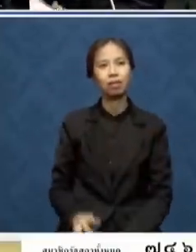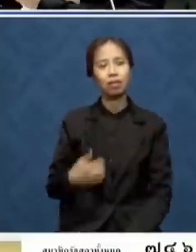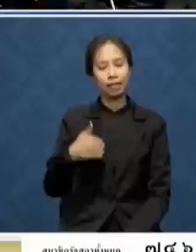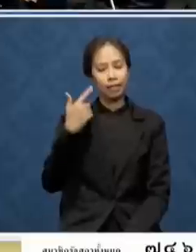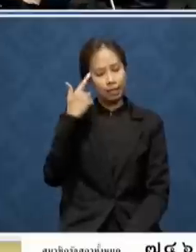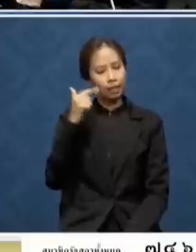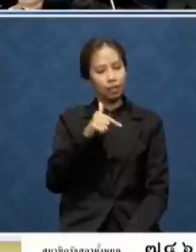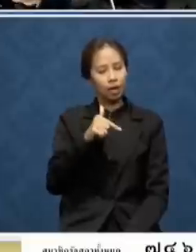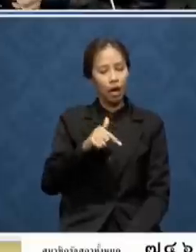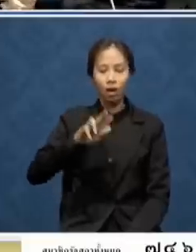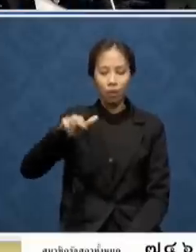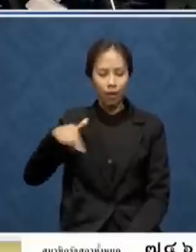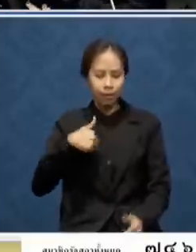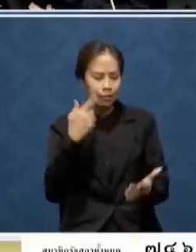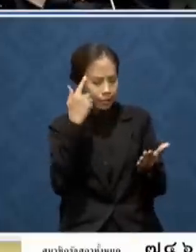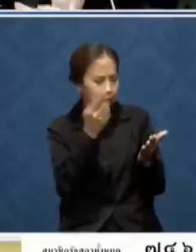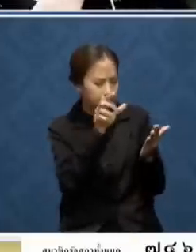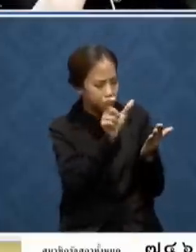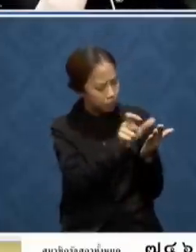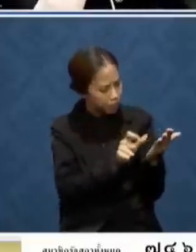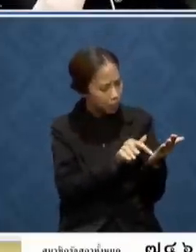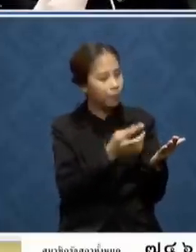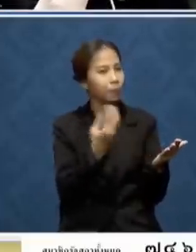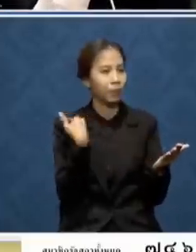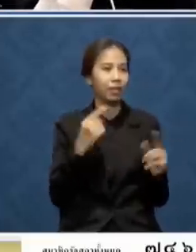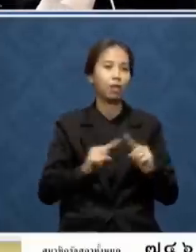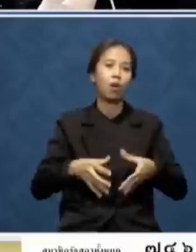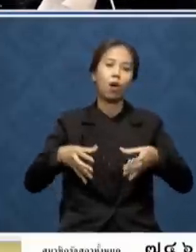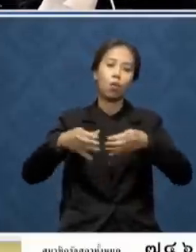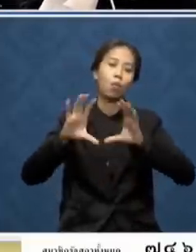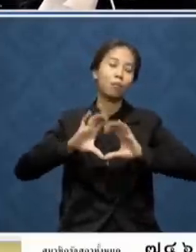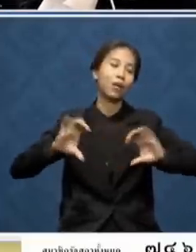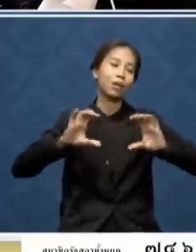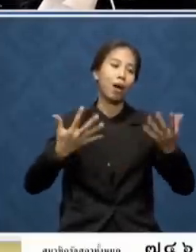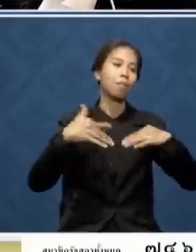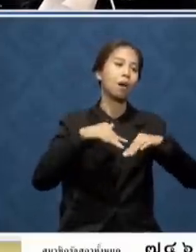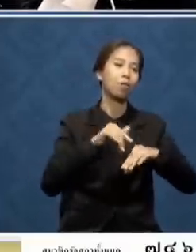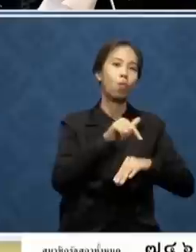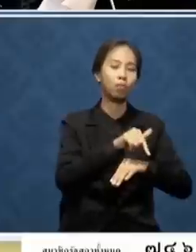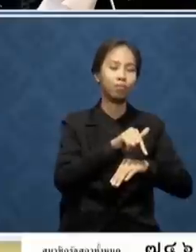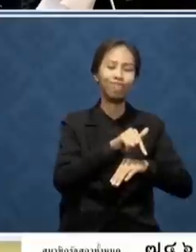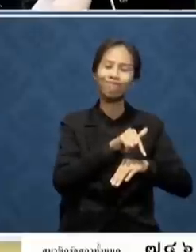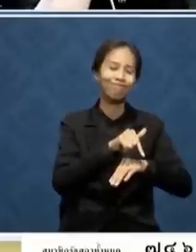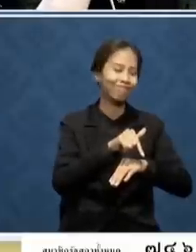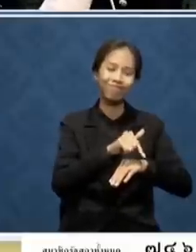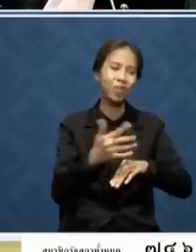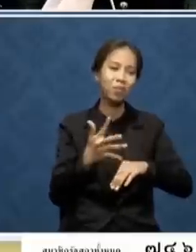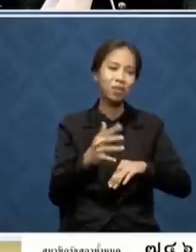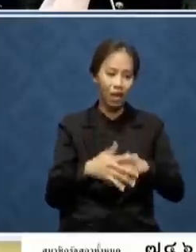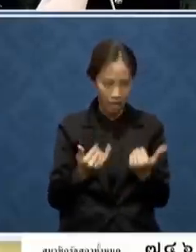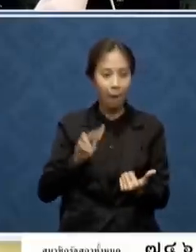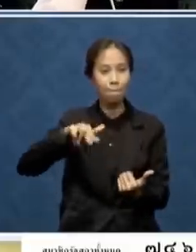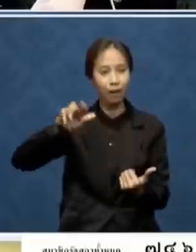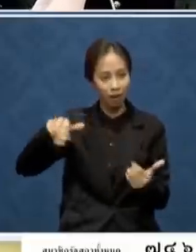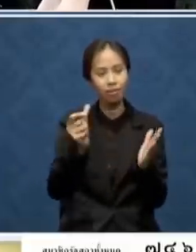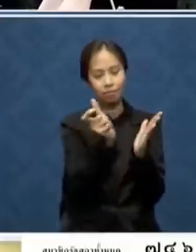คะแนนมากกว่าของคุณประยุทธ์ของพรรคร่วมยิ่งไม่ต้องพูดถึงค่ะดิฉันเลยยังให้คะแนนพรรคเพื่อไทยอยู่บ้างนะคะองมาเปรียบเทียบกับ